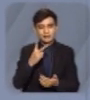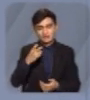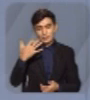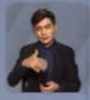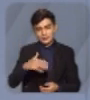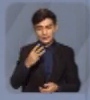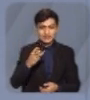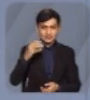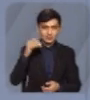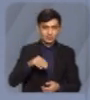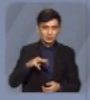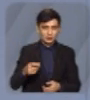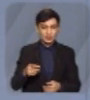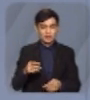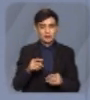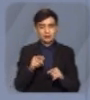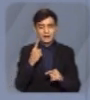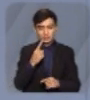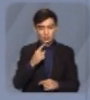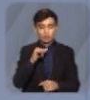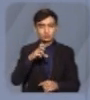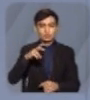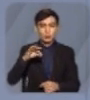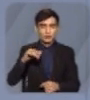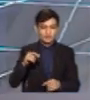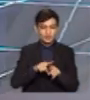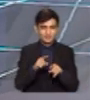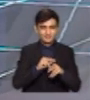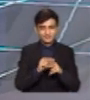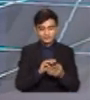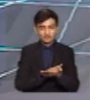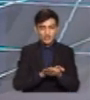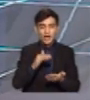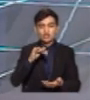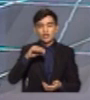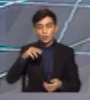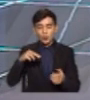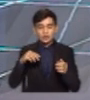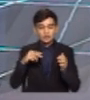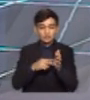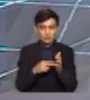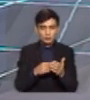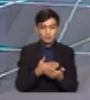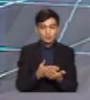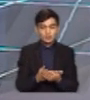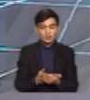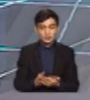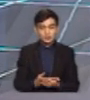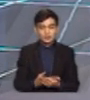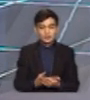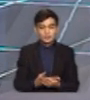250-300 тысяч тенге. Это сама одна услуга. Стоимость жидкости, ну, что-то около,